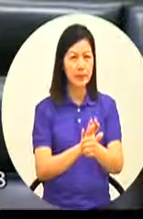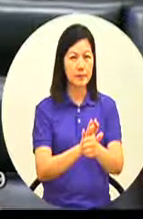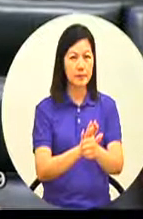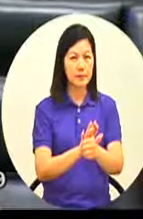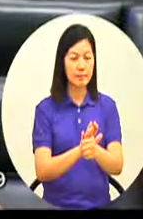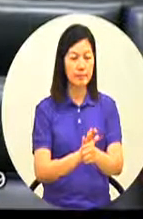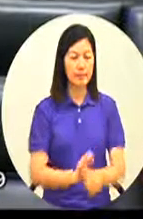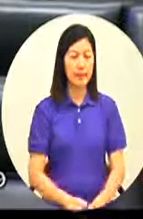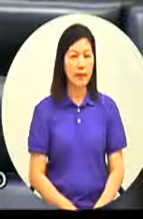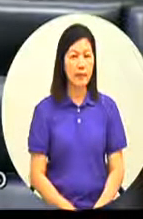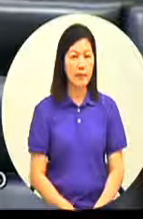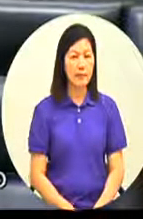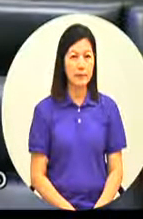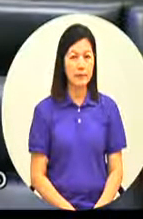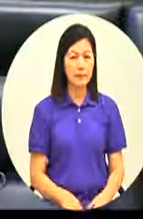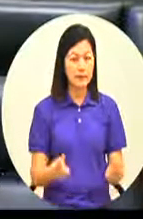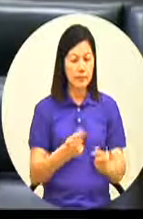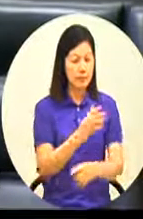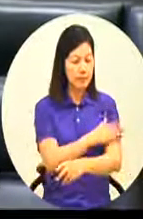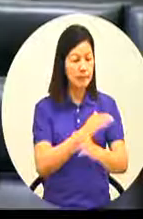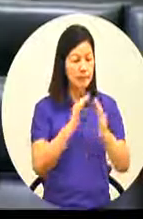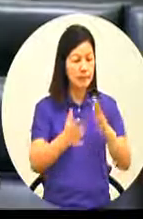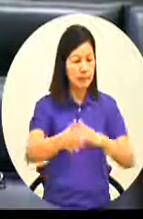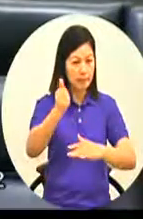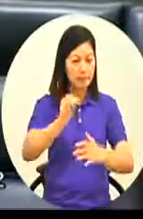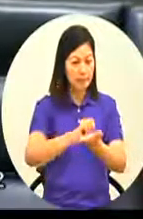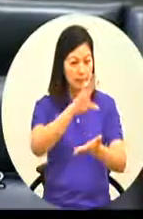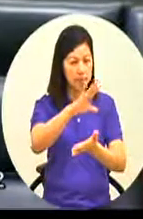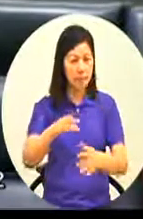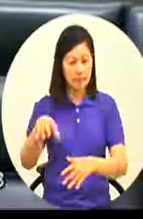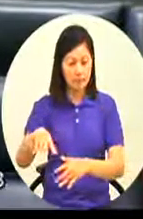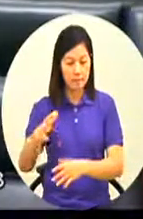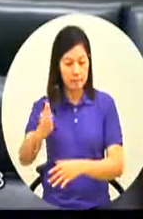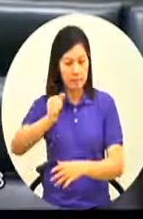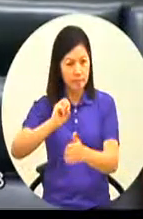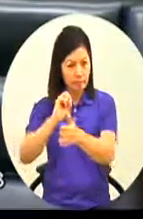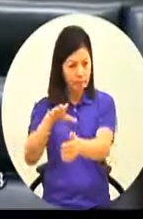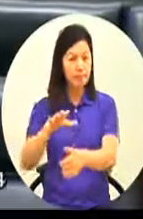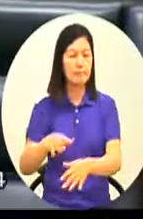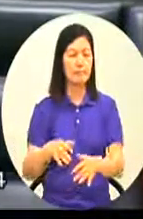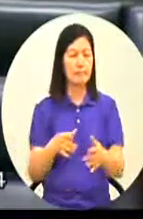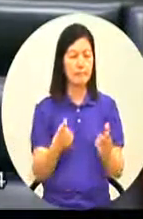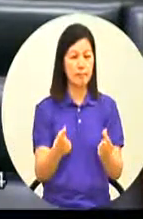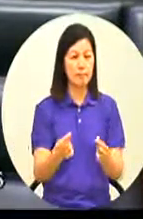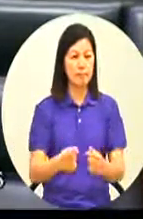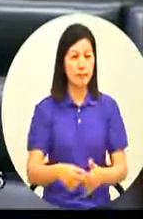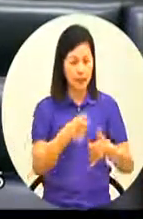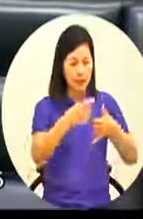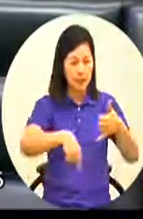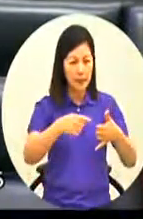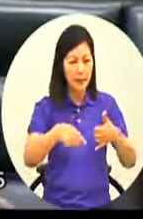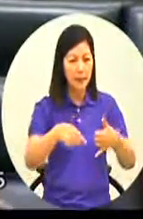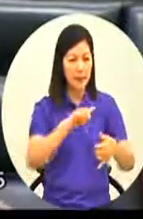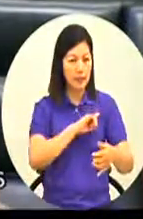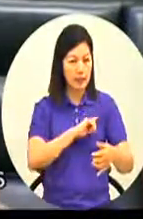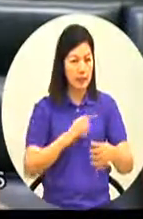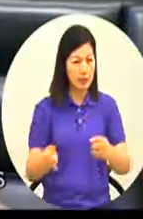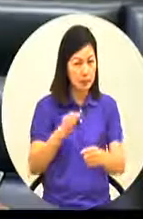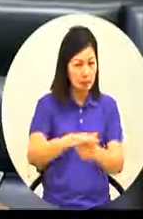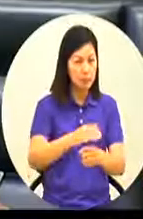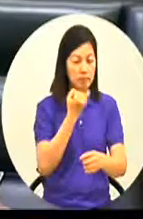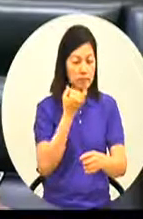向我们向层级市长报告也好，向局长报告也好，是不是他可以来用个案来取得这一种补助？是不是局